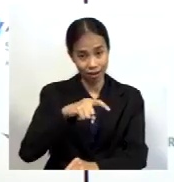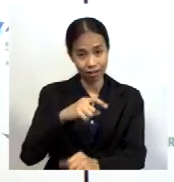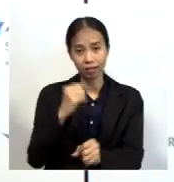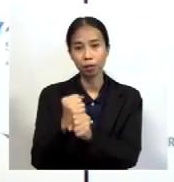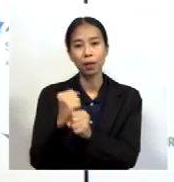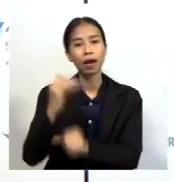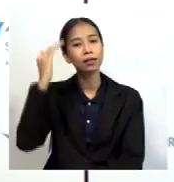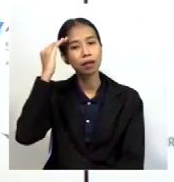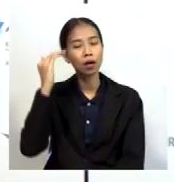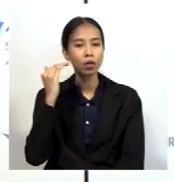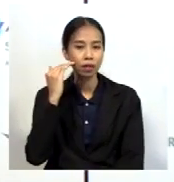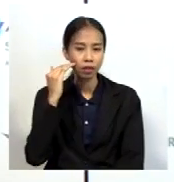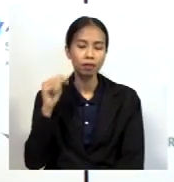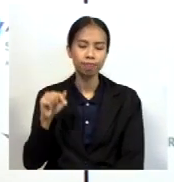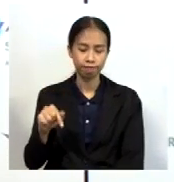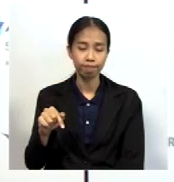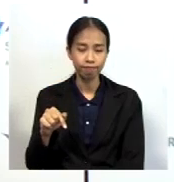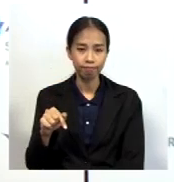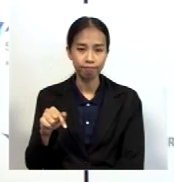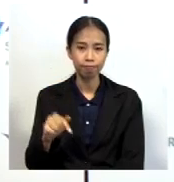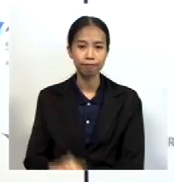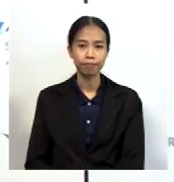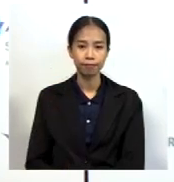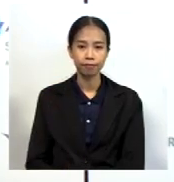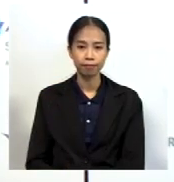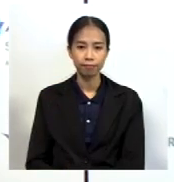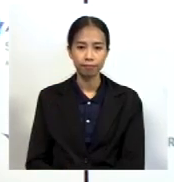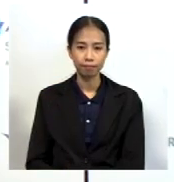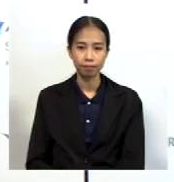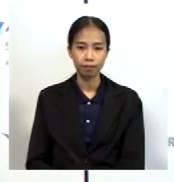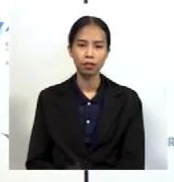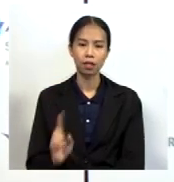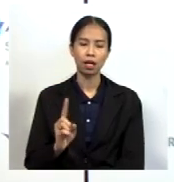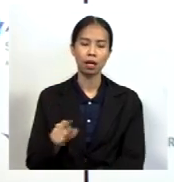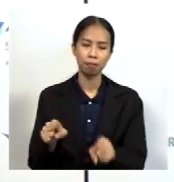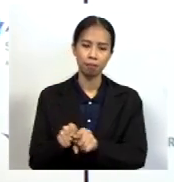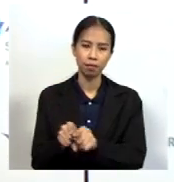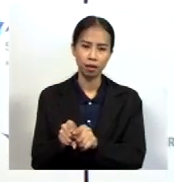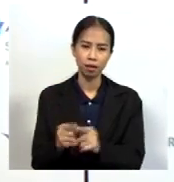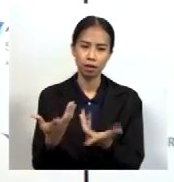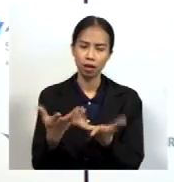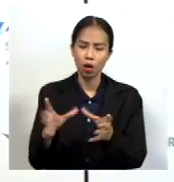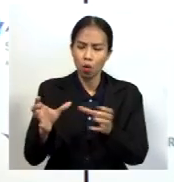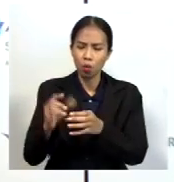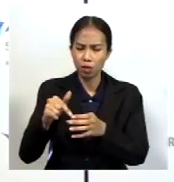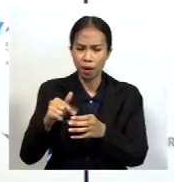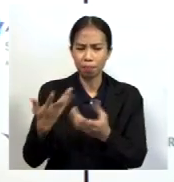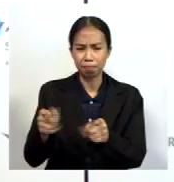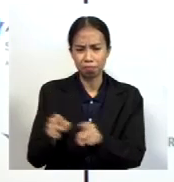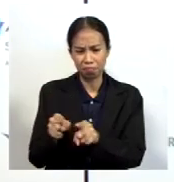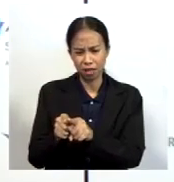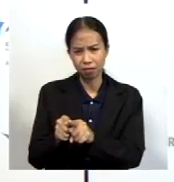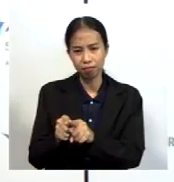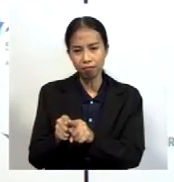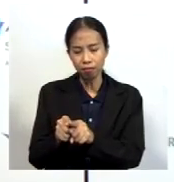ที่เกาหลีโดยจะเป็นกลุ่มที่วีซ่าขาดหรือกลุ่มเสี่ยงสูงนะครับที่มาจาก